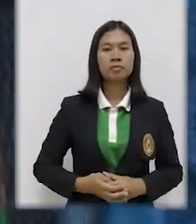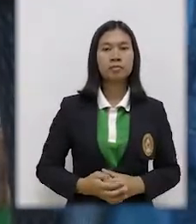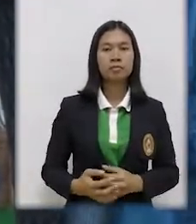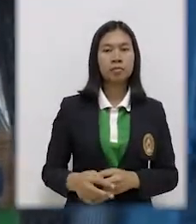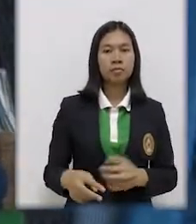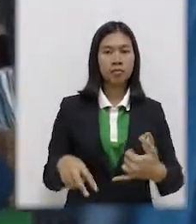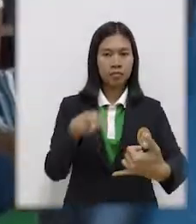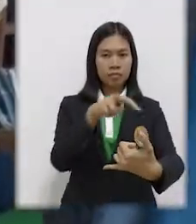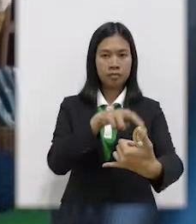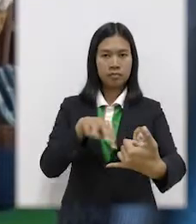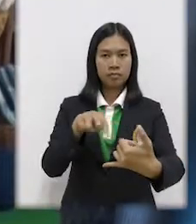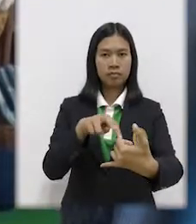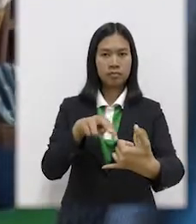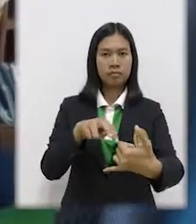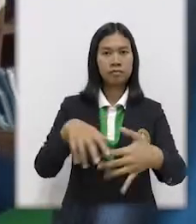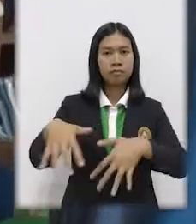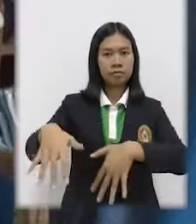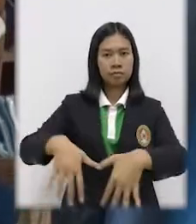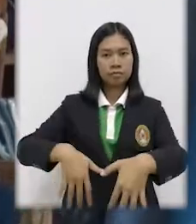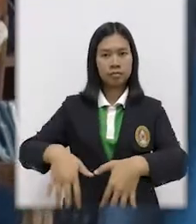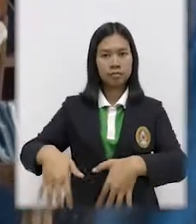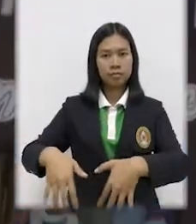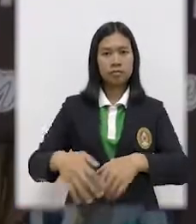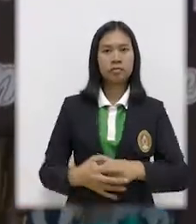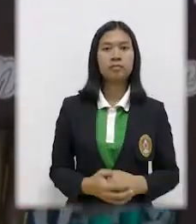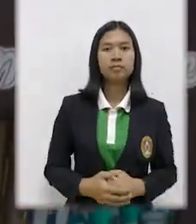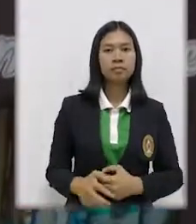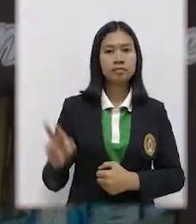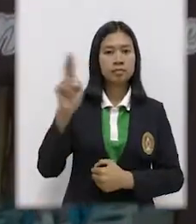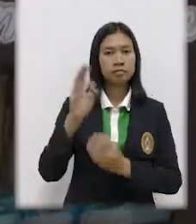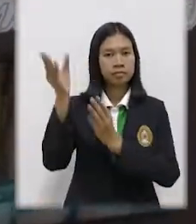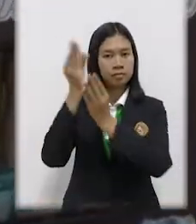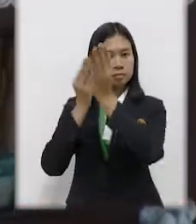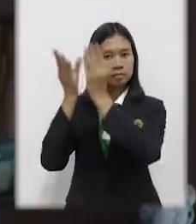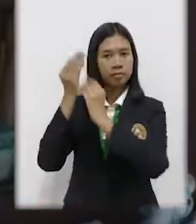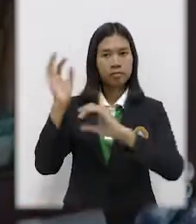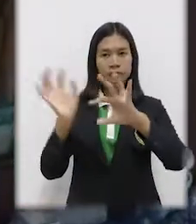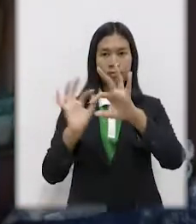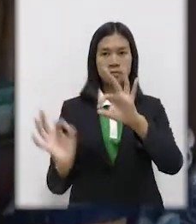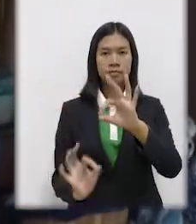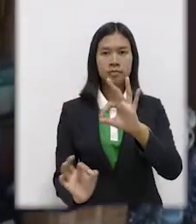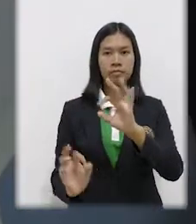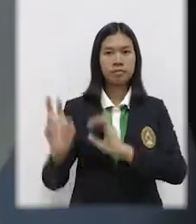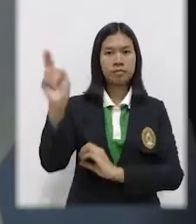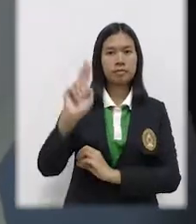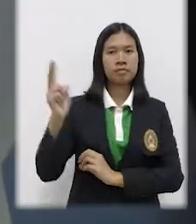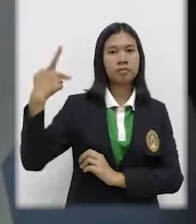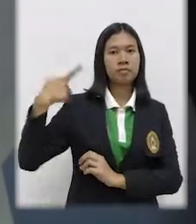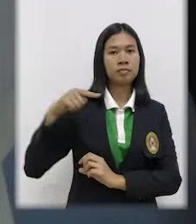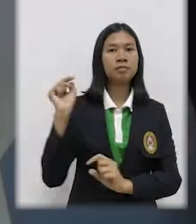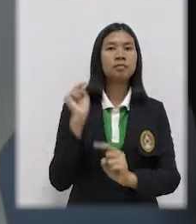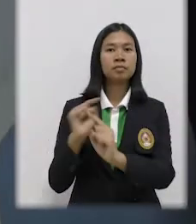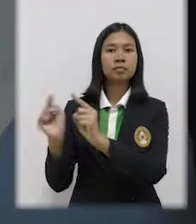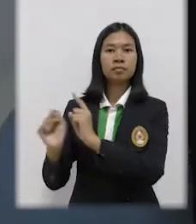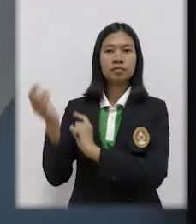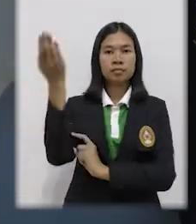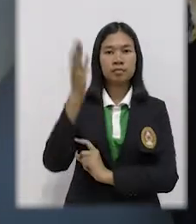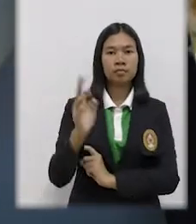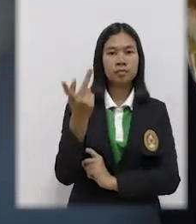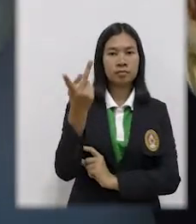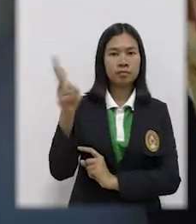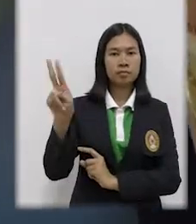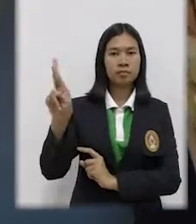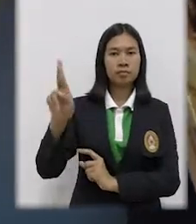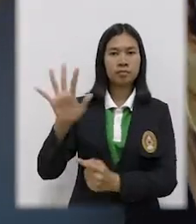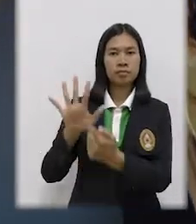ไพรในการดูแลสุขภาพของชุมชนรอบหนองหารและการใช้ศึกษาข้อมูลและการใช้ประโยชน์ต่างๆจากใ